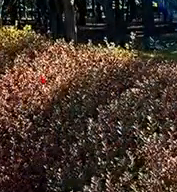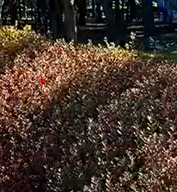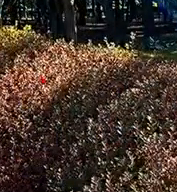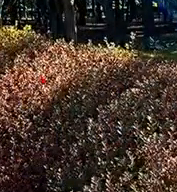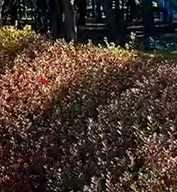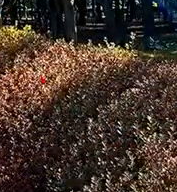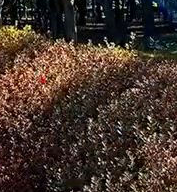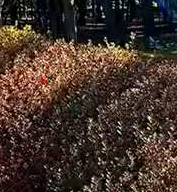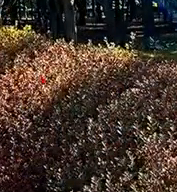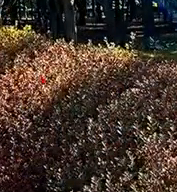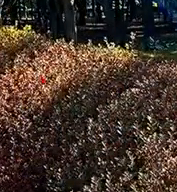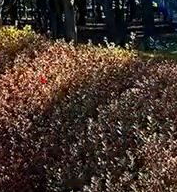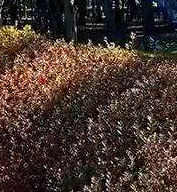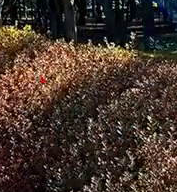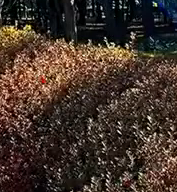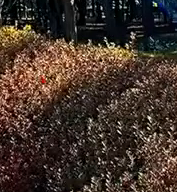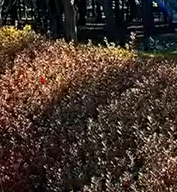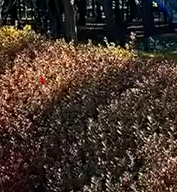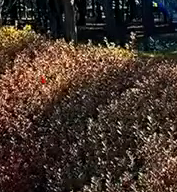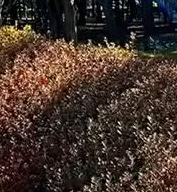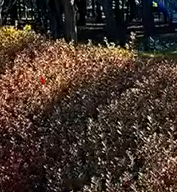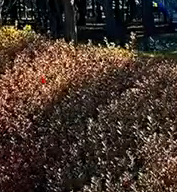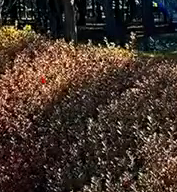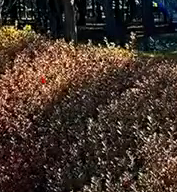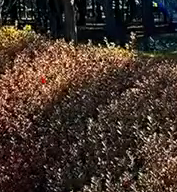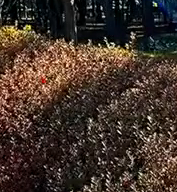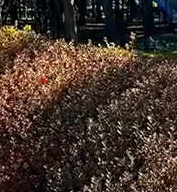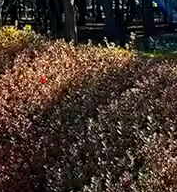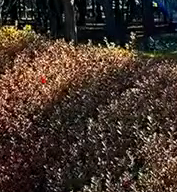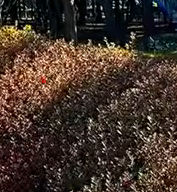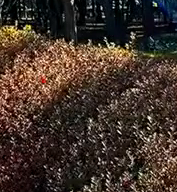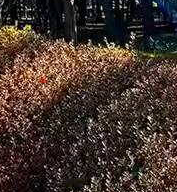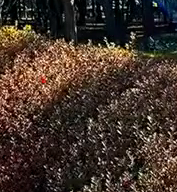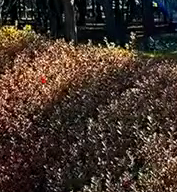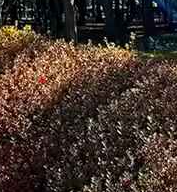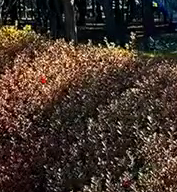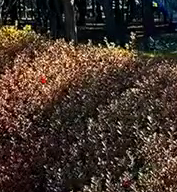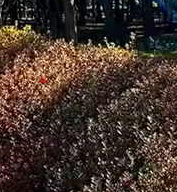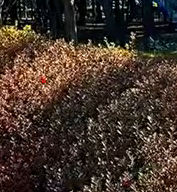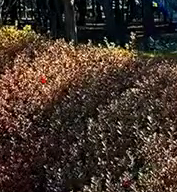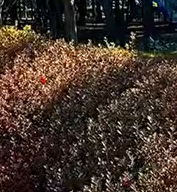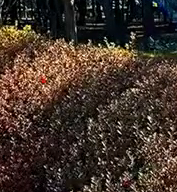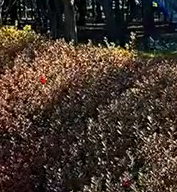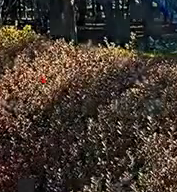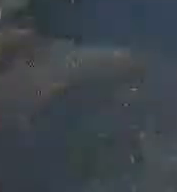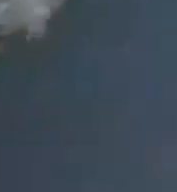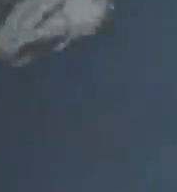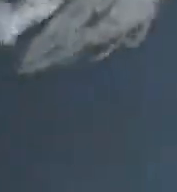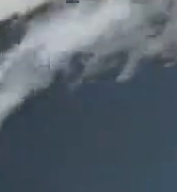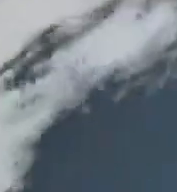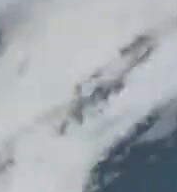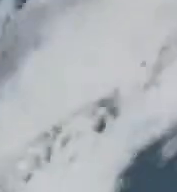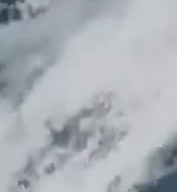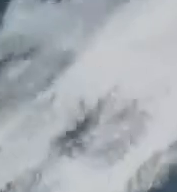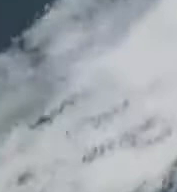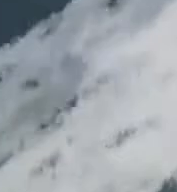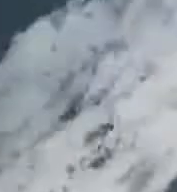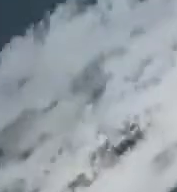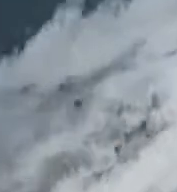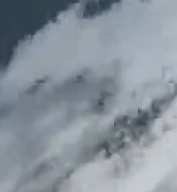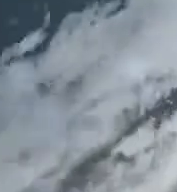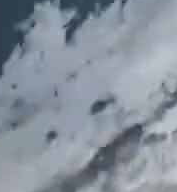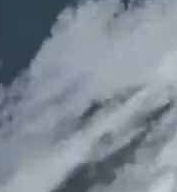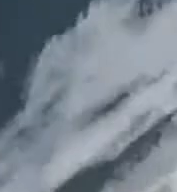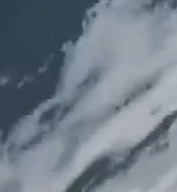오르겠고요. 아침 기온은 당분간 계속해서 5도 안팎을 보이겠습니다. 건강관리에 유의하셔야겠습니다. 오늘 기온은